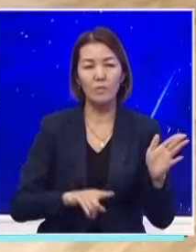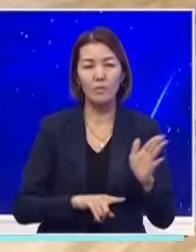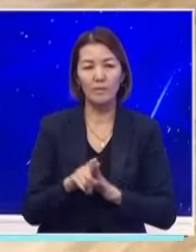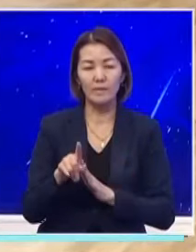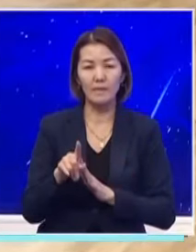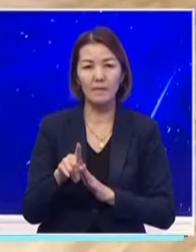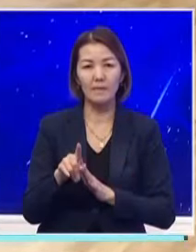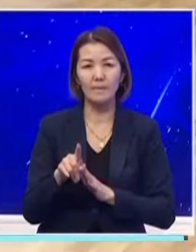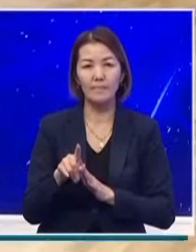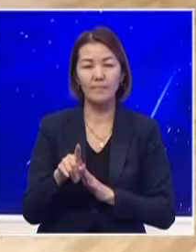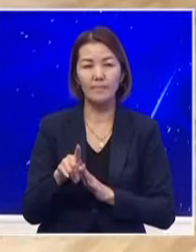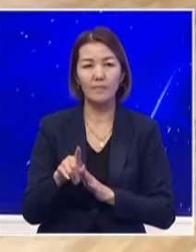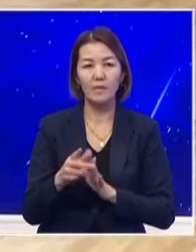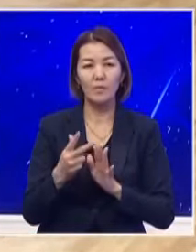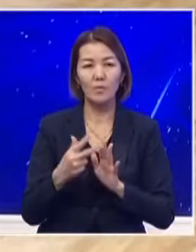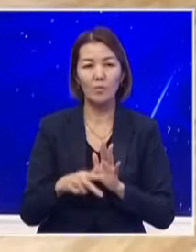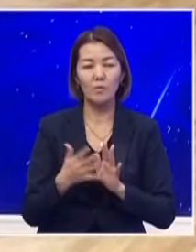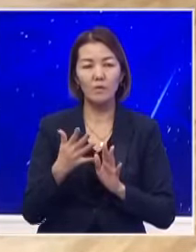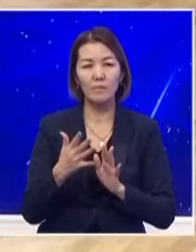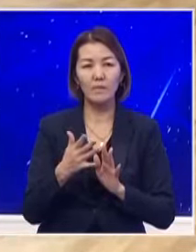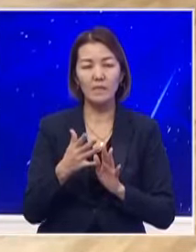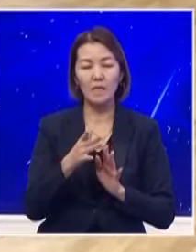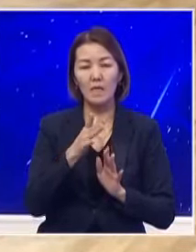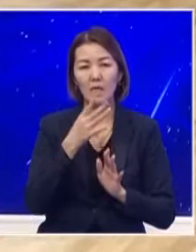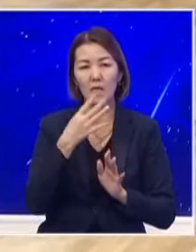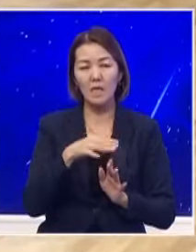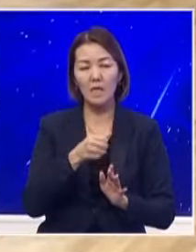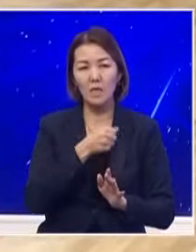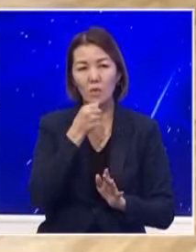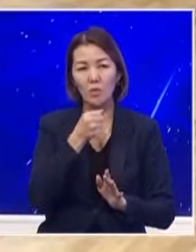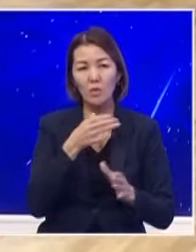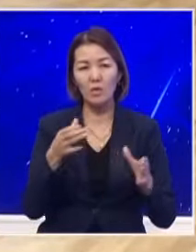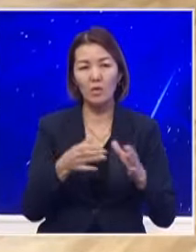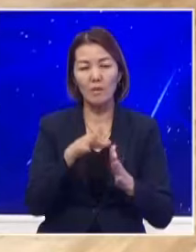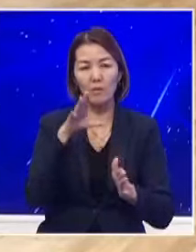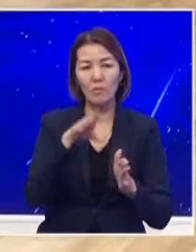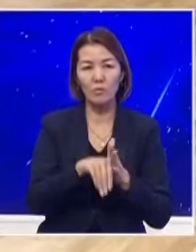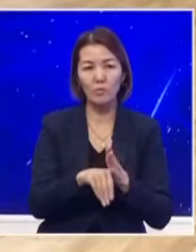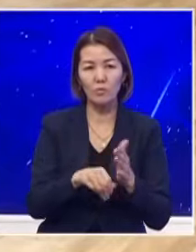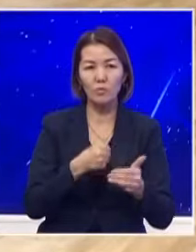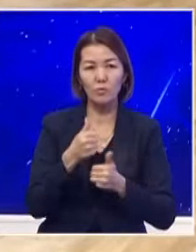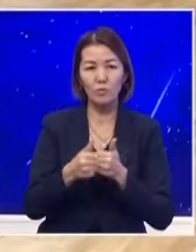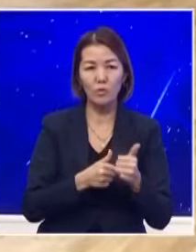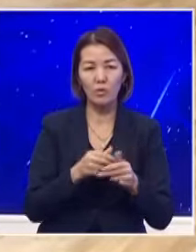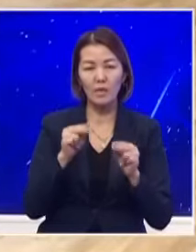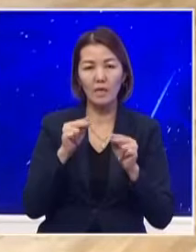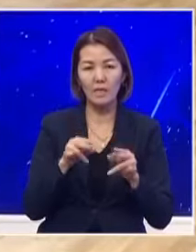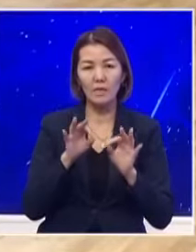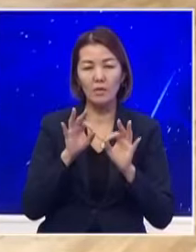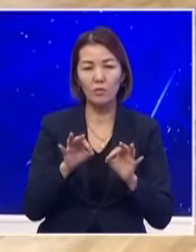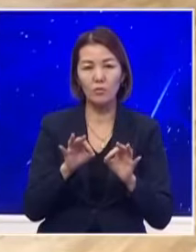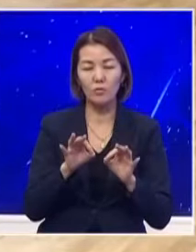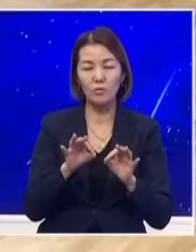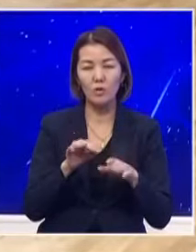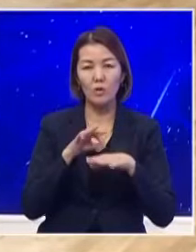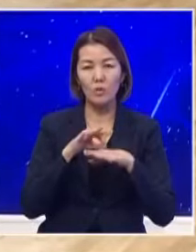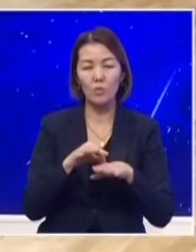мынау 35-тен 40-тан асқан адамдарды командаға қосу арқылы бұл турнирінде әділетті жақсы өтуіне, бір